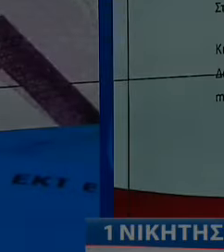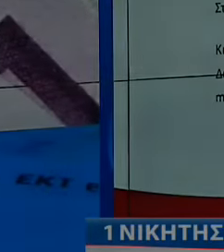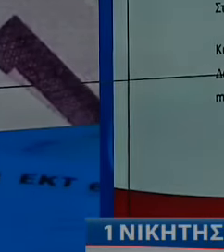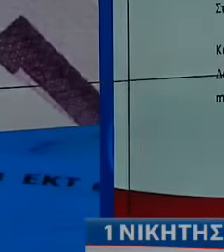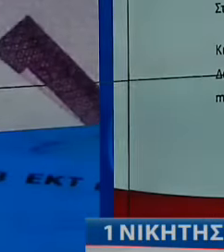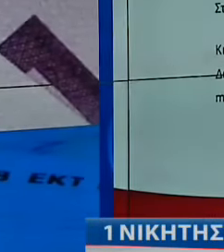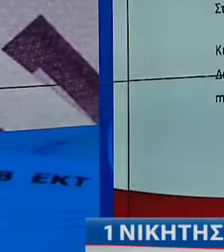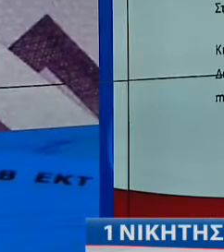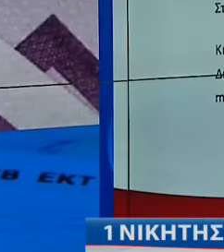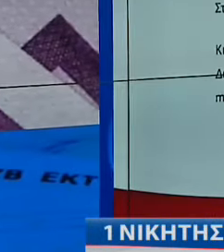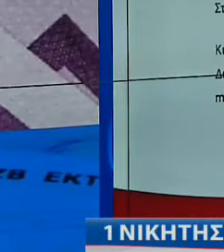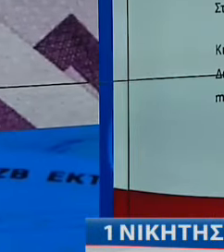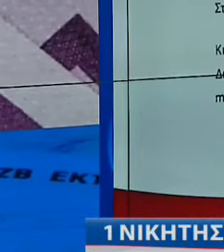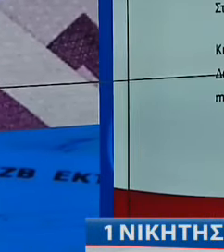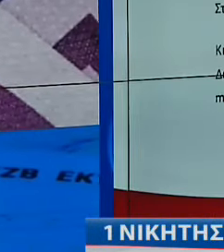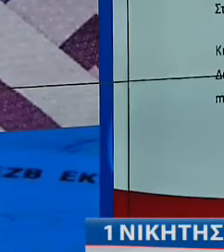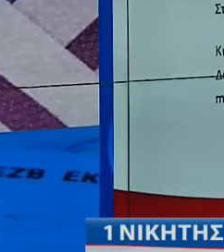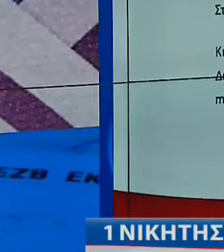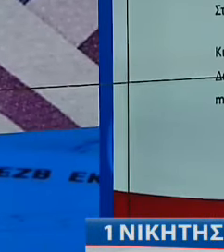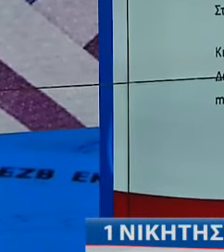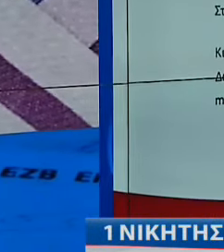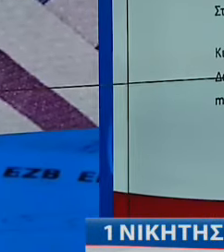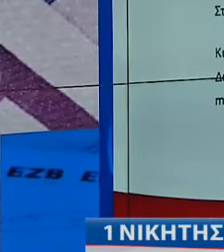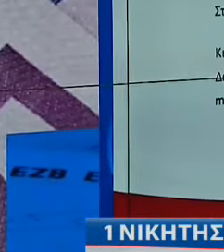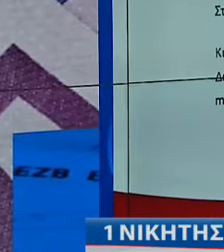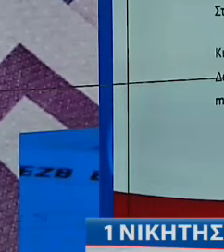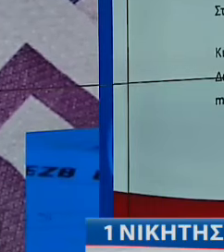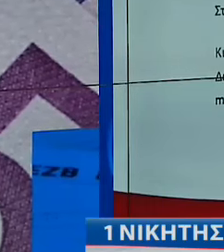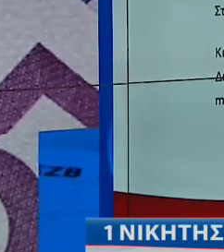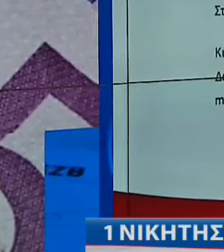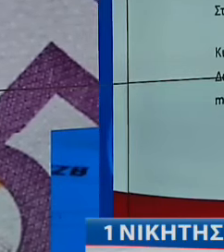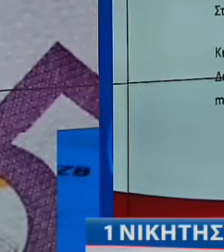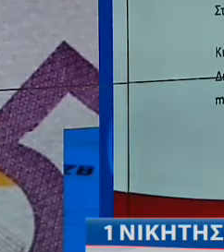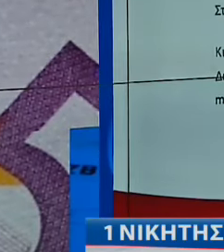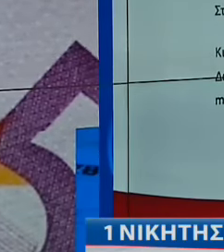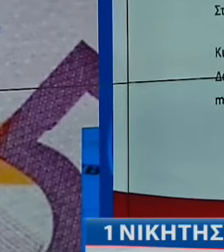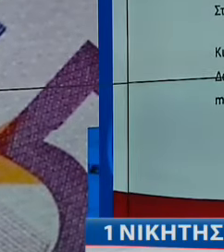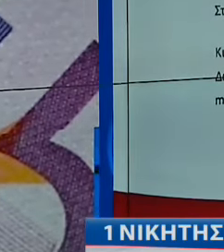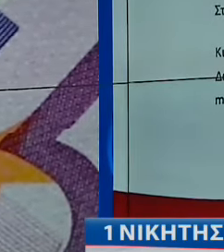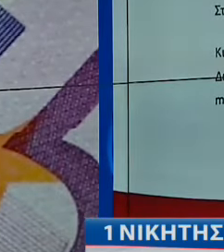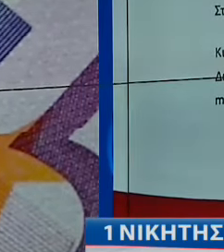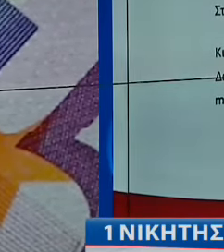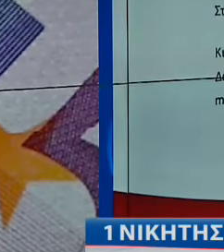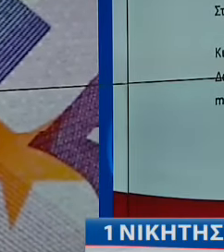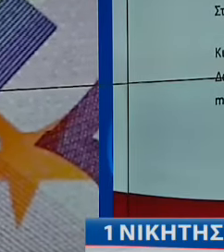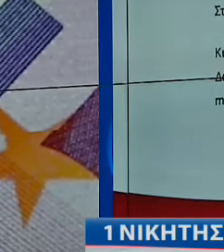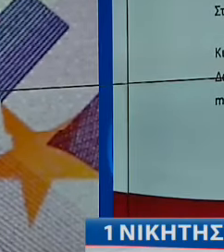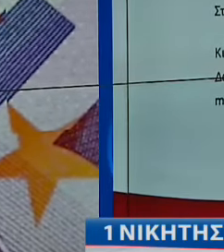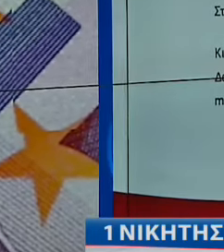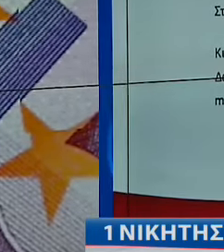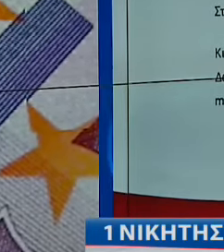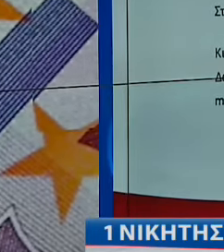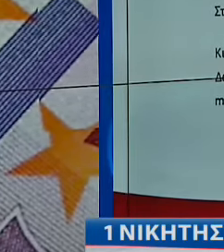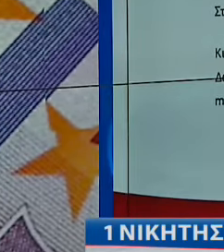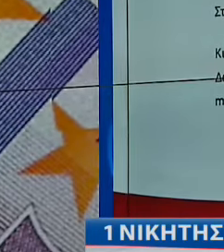Και 6 και 20 κάποια ή κάποια από εσάς θα πάρει πολύ βαθιά ανάσα και θα ακούσει τα μέτρα που έχει να εξαγγείλει ο Πρωθυπουργός αύριο λίγο πιο χαλαρά.